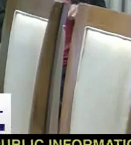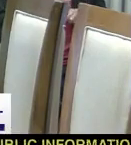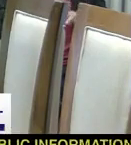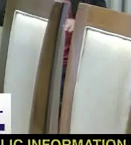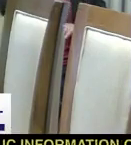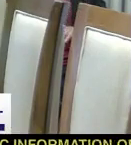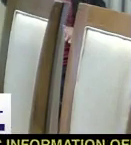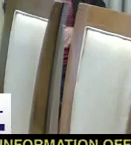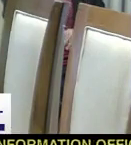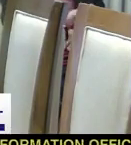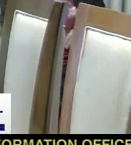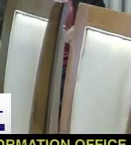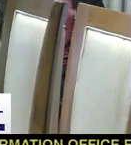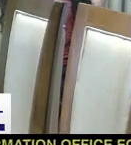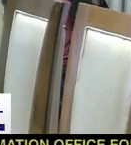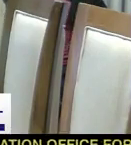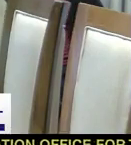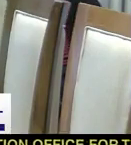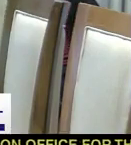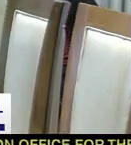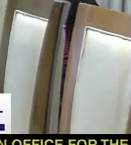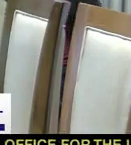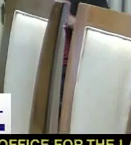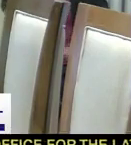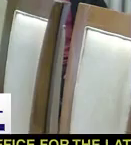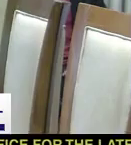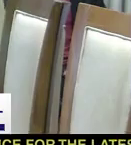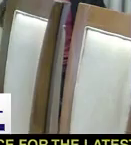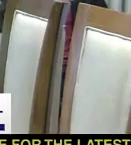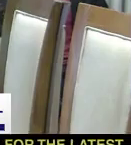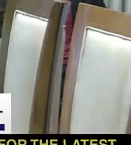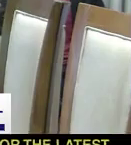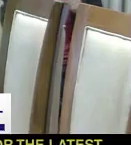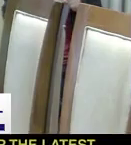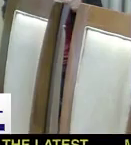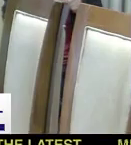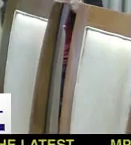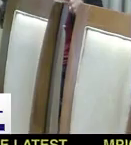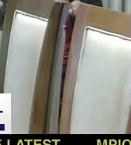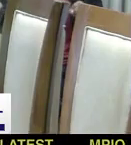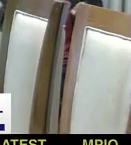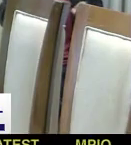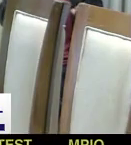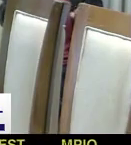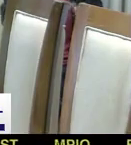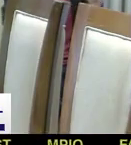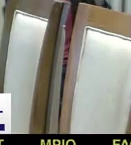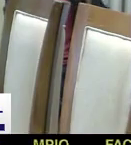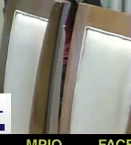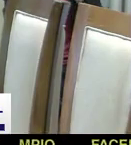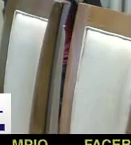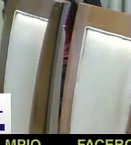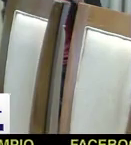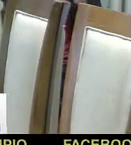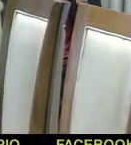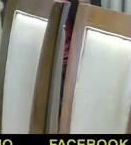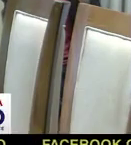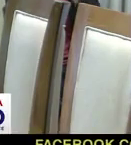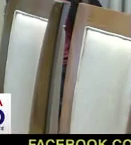rin mapapalitan o enough with your green